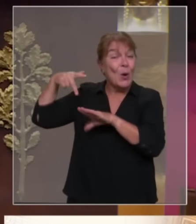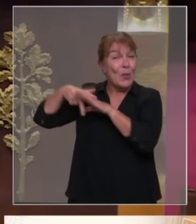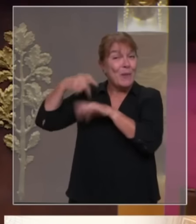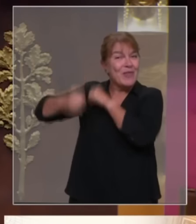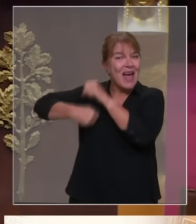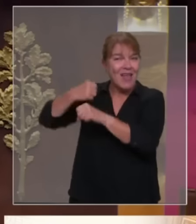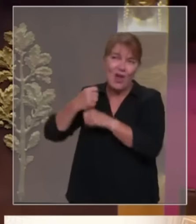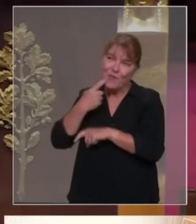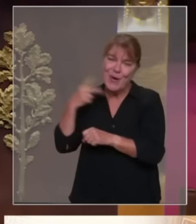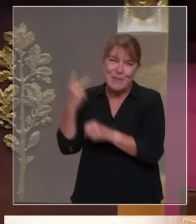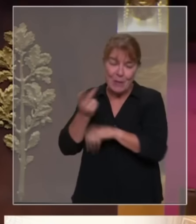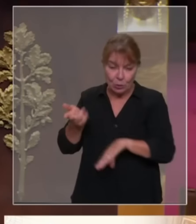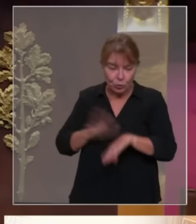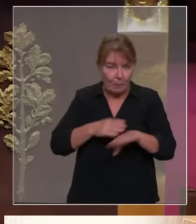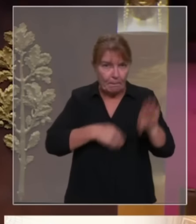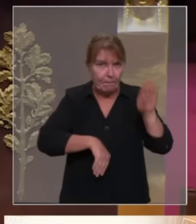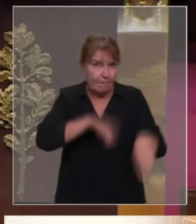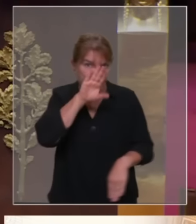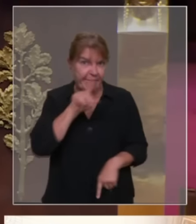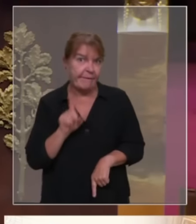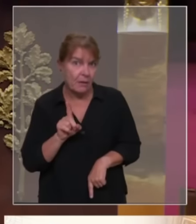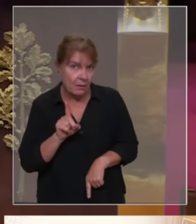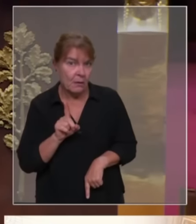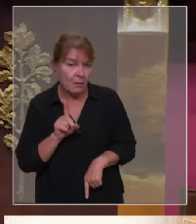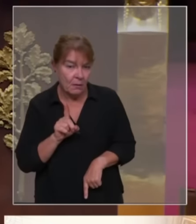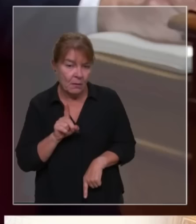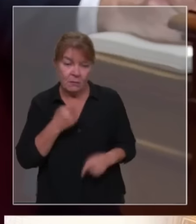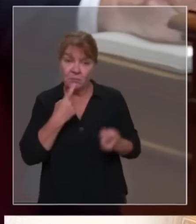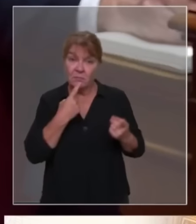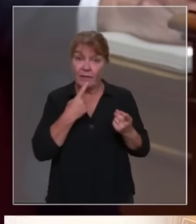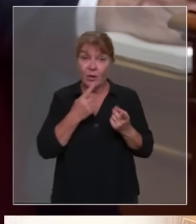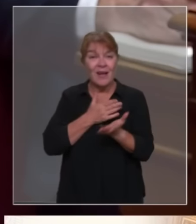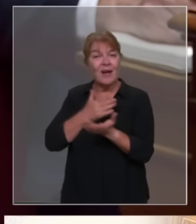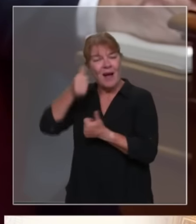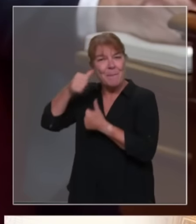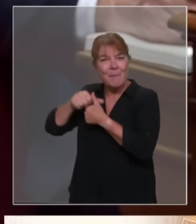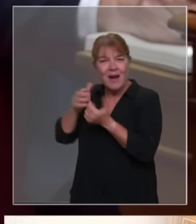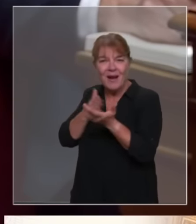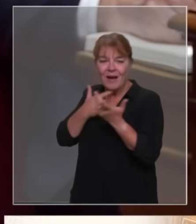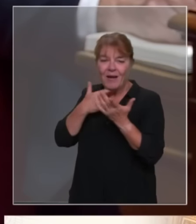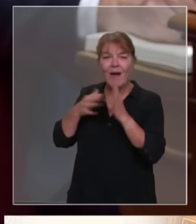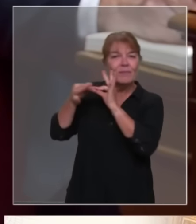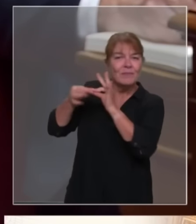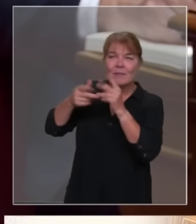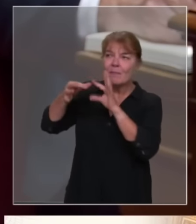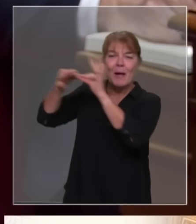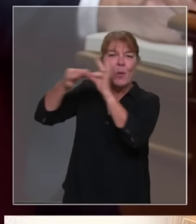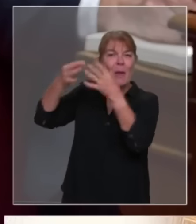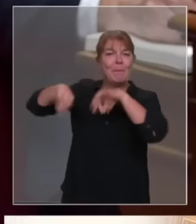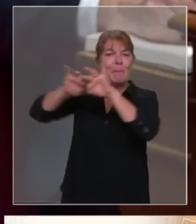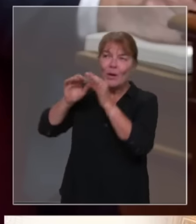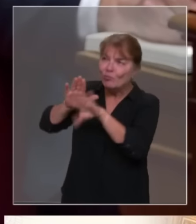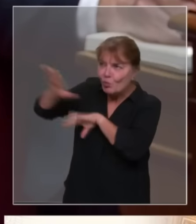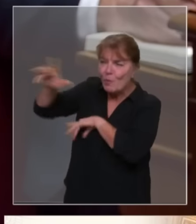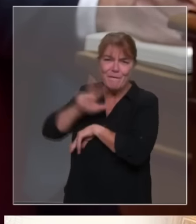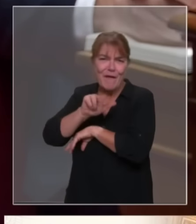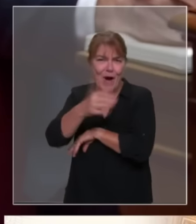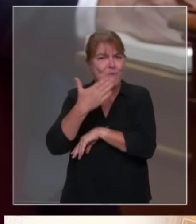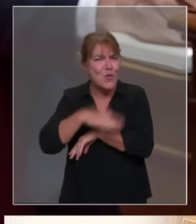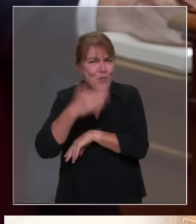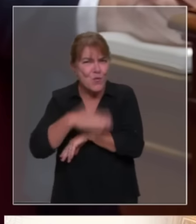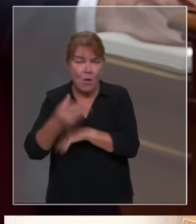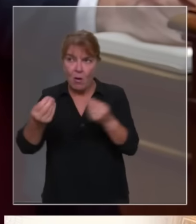d'année. Pas seulement parce qu'ils n'ont rien à voir avec la trajectoire promise à nos partenaires. Pas seulement parce que cette situation